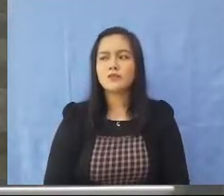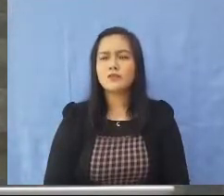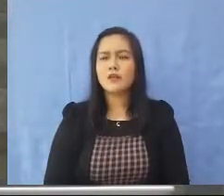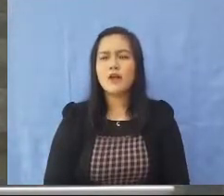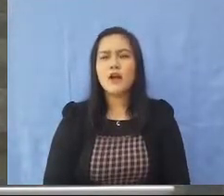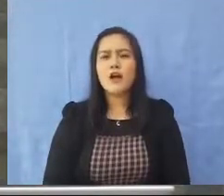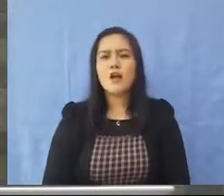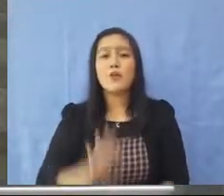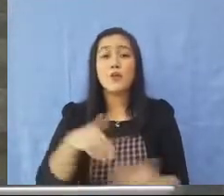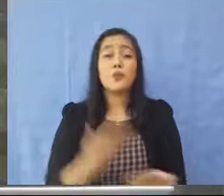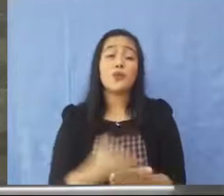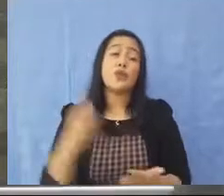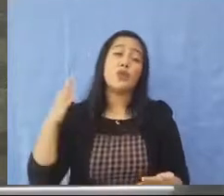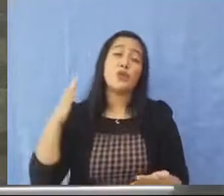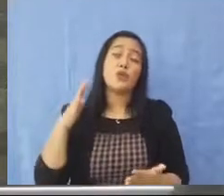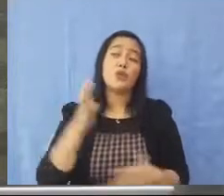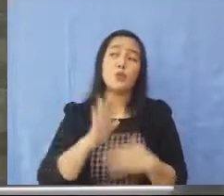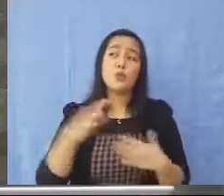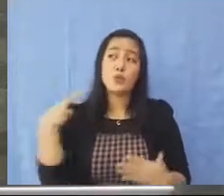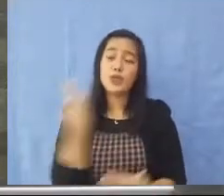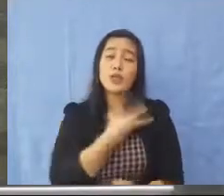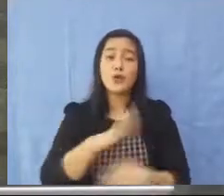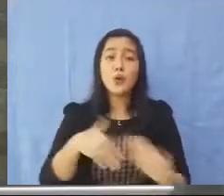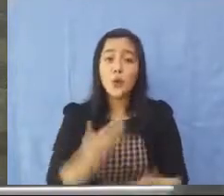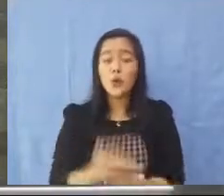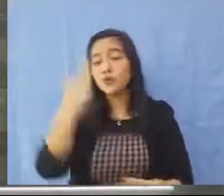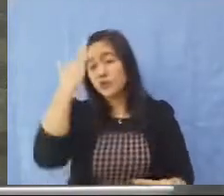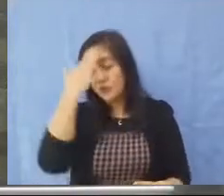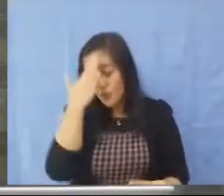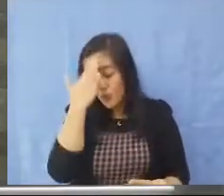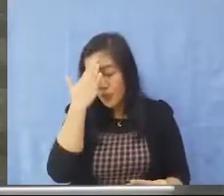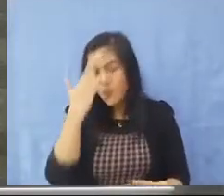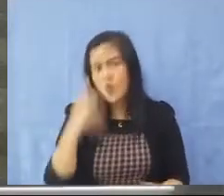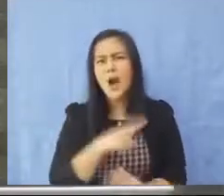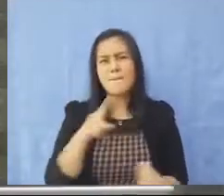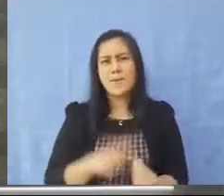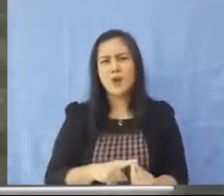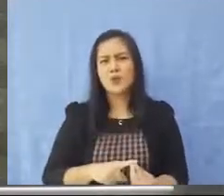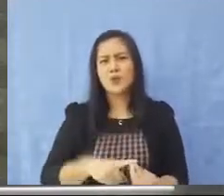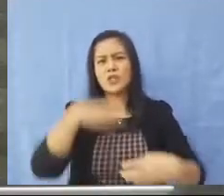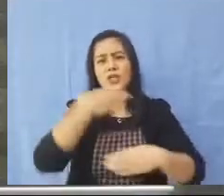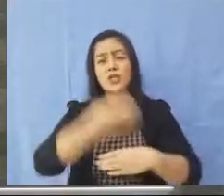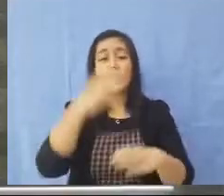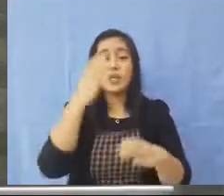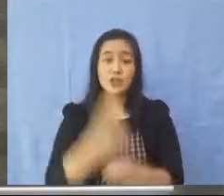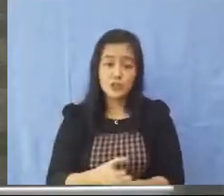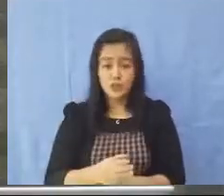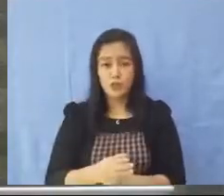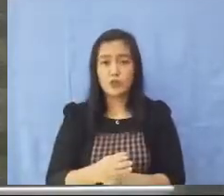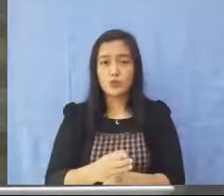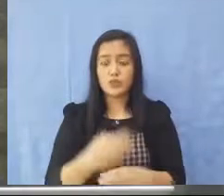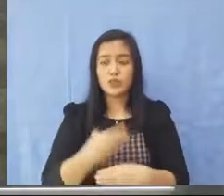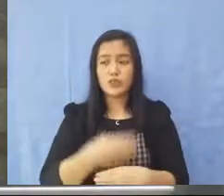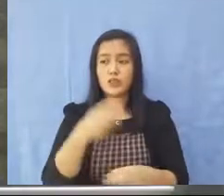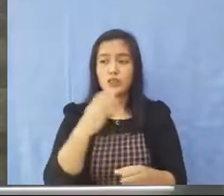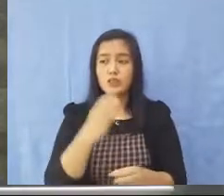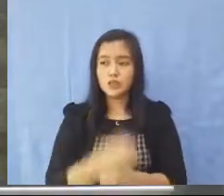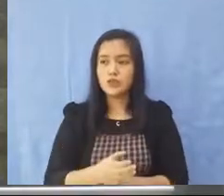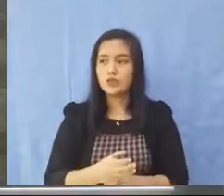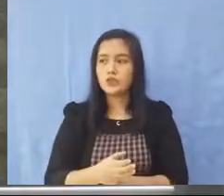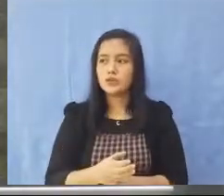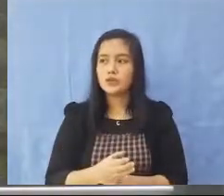yung the history of creation and the story of the primeval man. The story of the first age